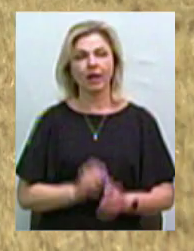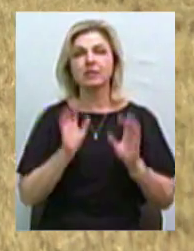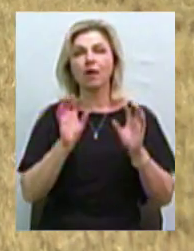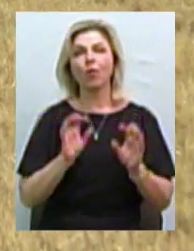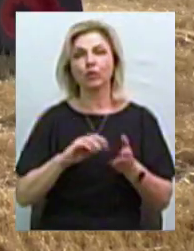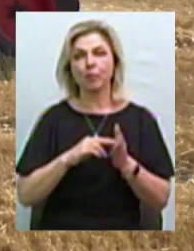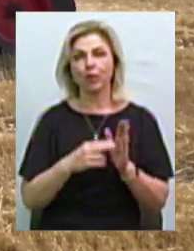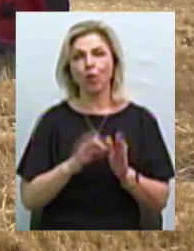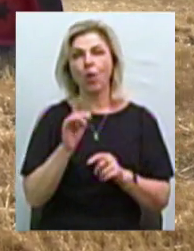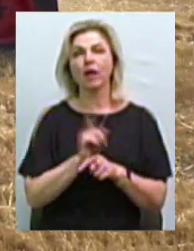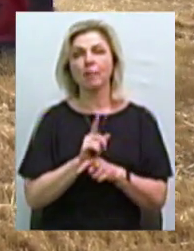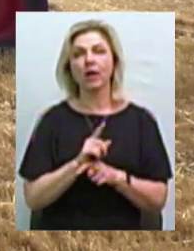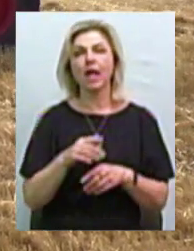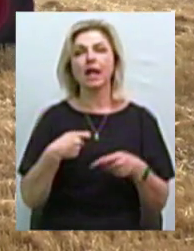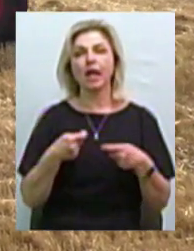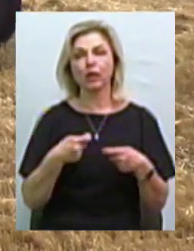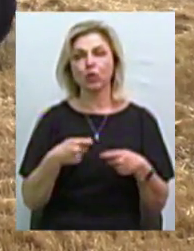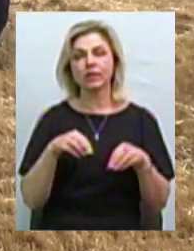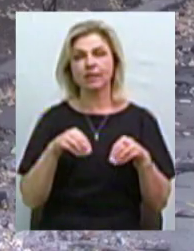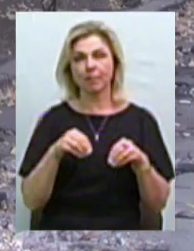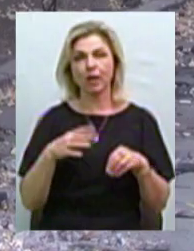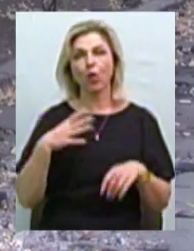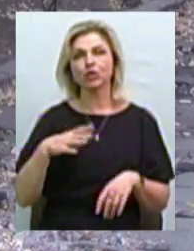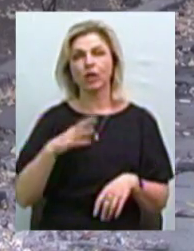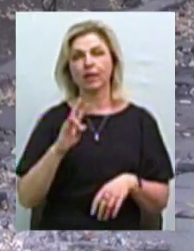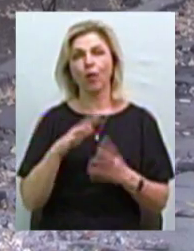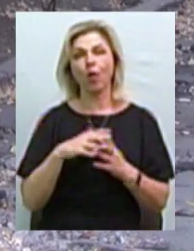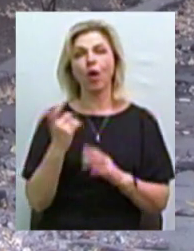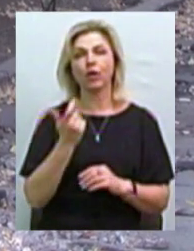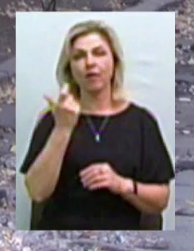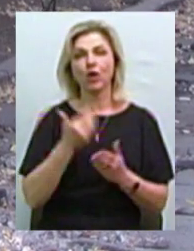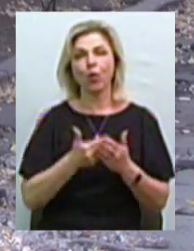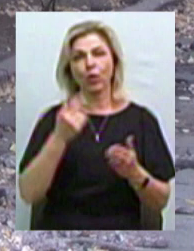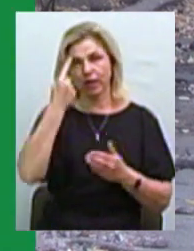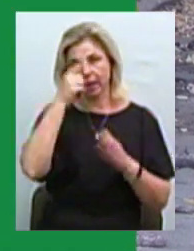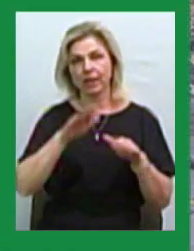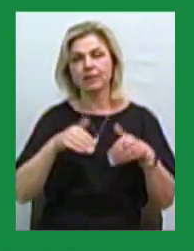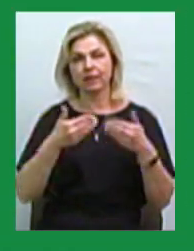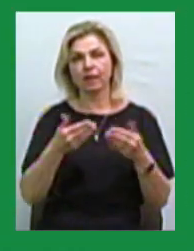Законопроєкт, що регламентує ринок землі – очікування миколаївських аграріїв від ініціативи уряду.